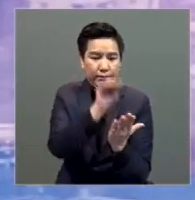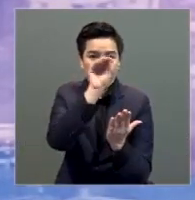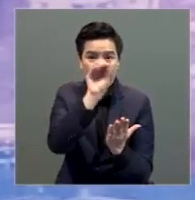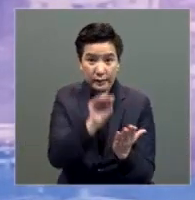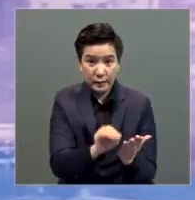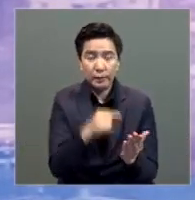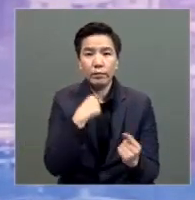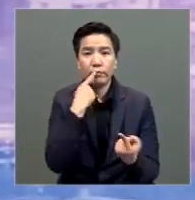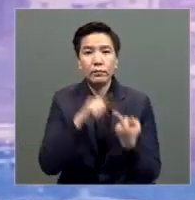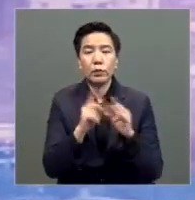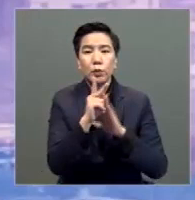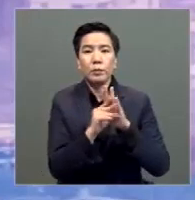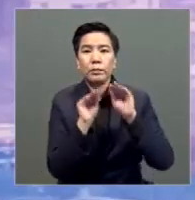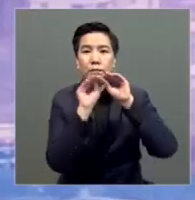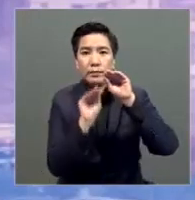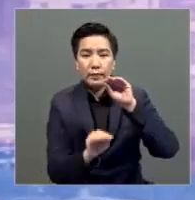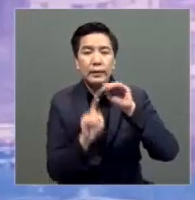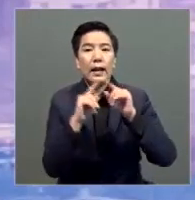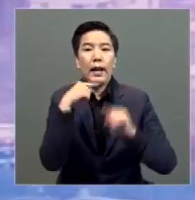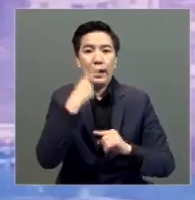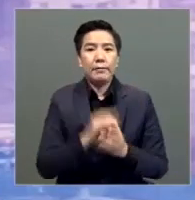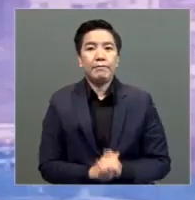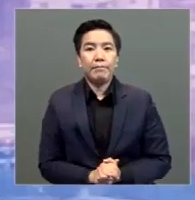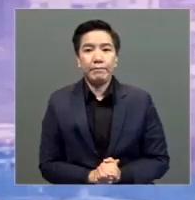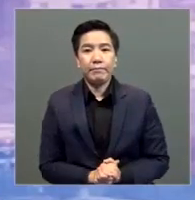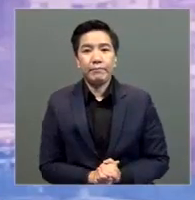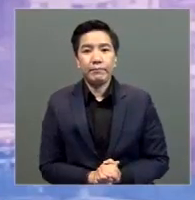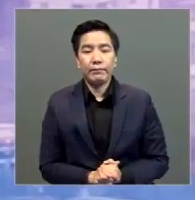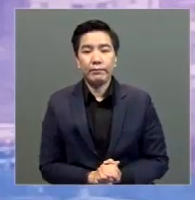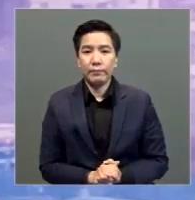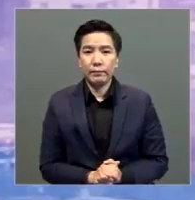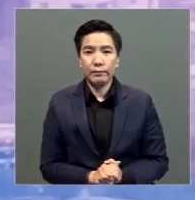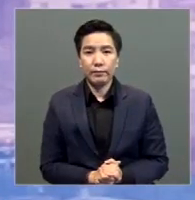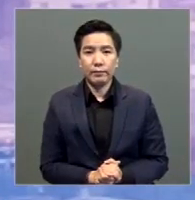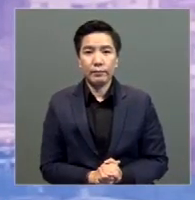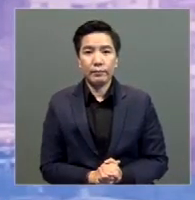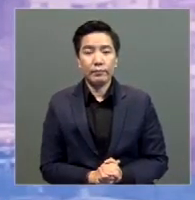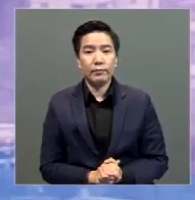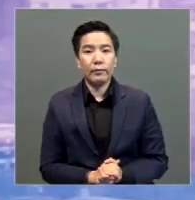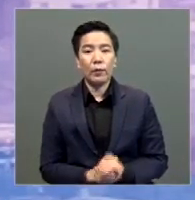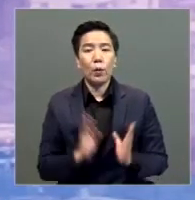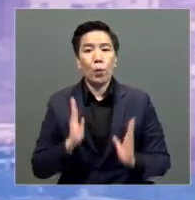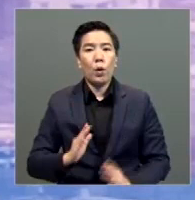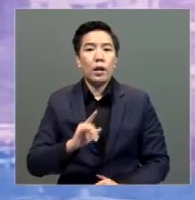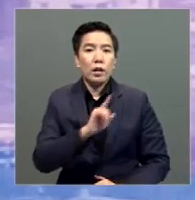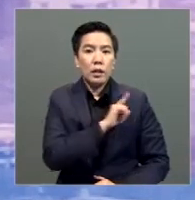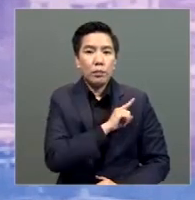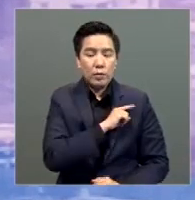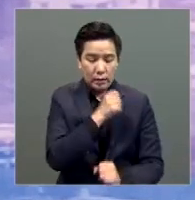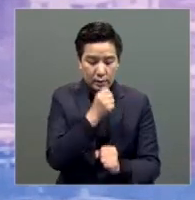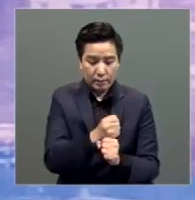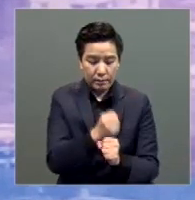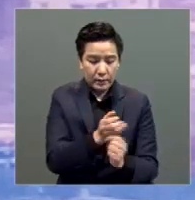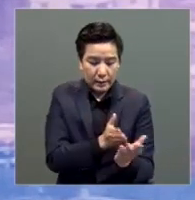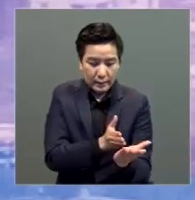ในข้อกำหนดได้แก่ผู้ที่มีภารกิจหรือปฏิบั